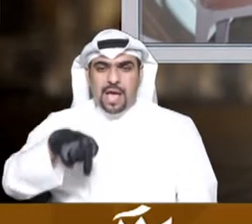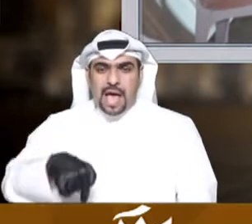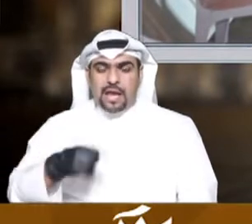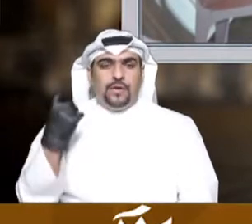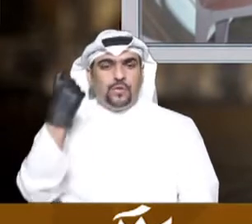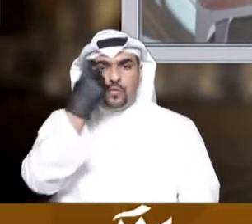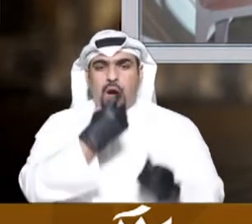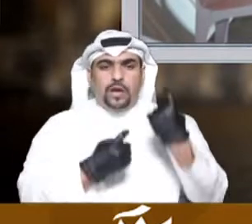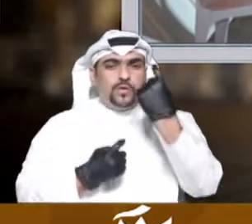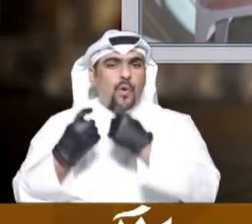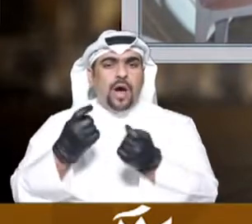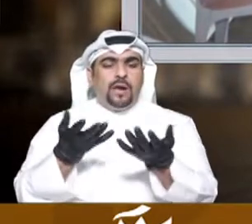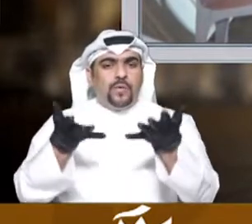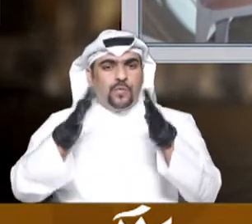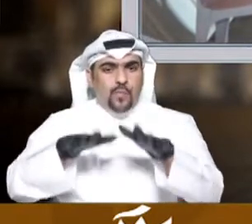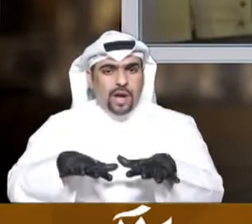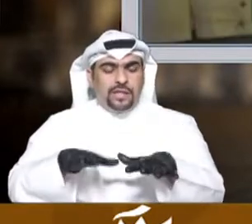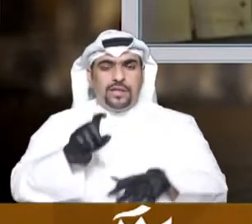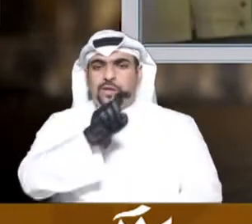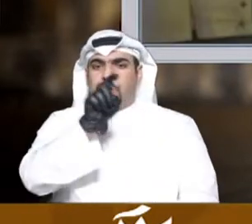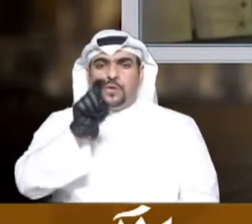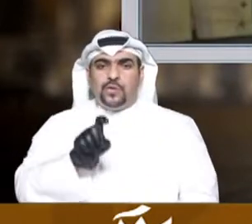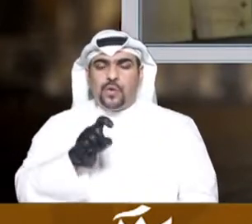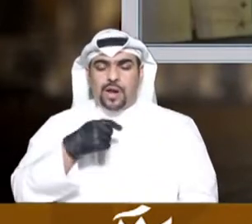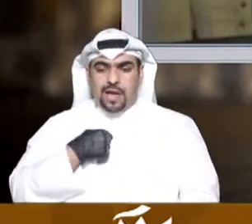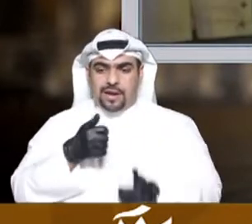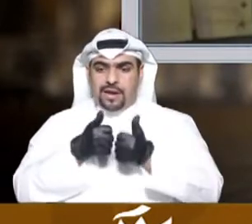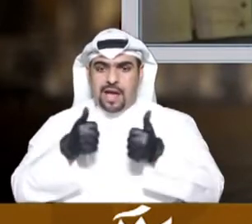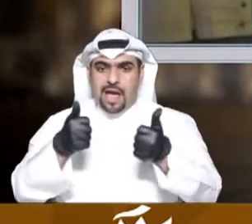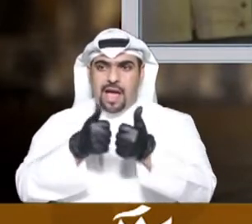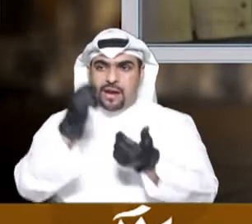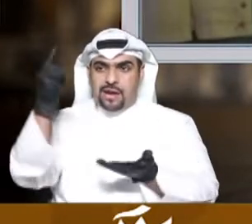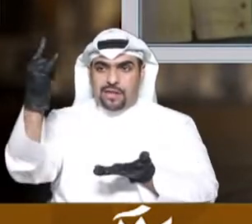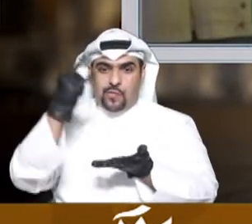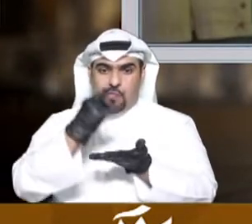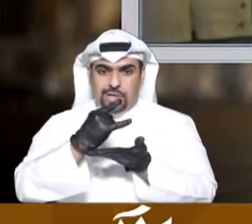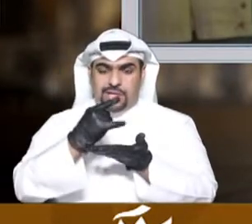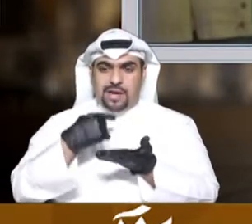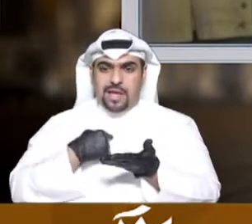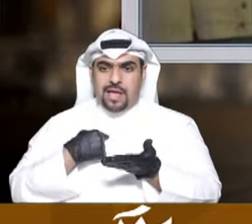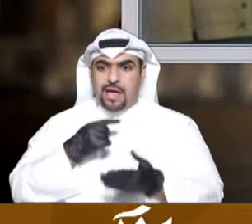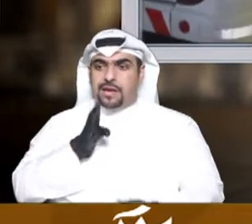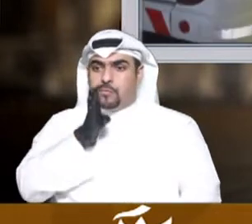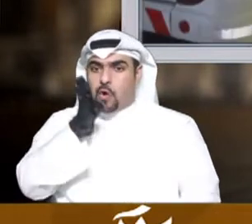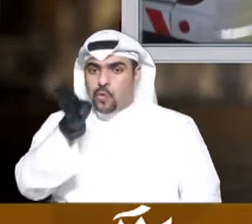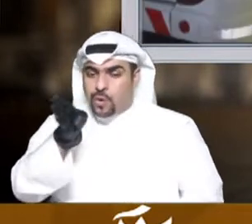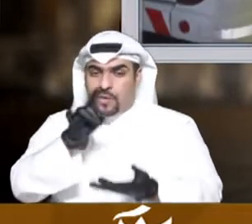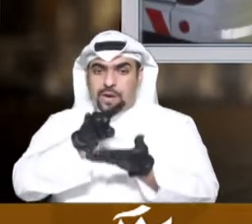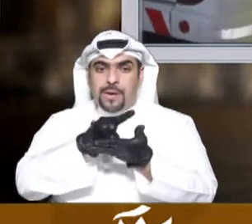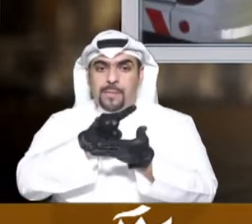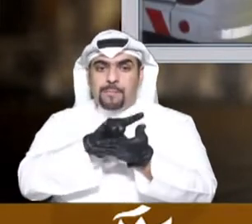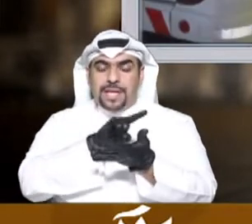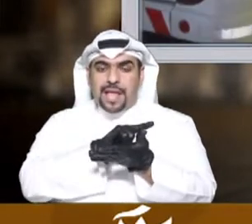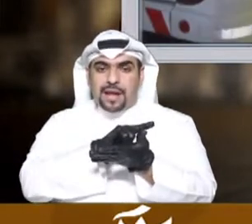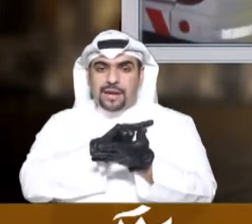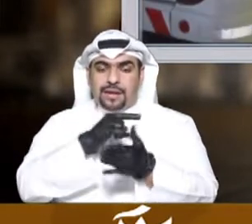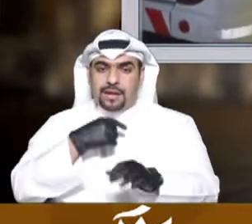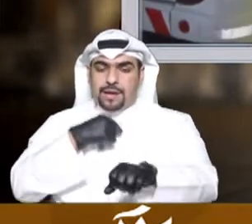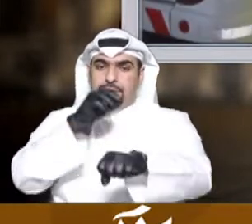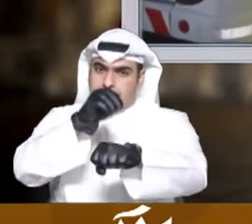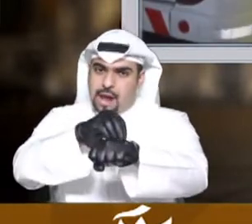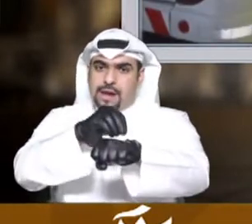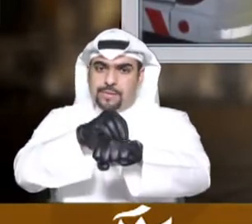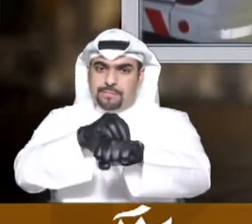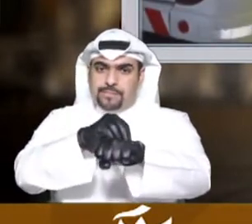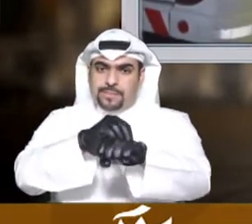يعني استقبل لي مثلا واصلني، فيمكن ناكد على الموضوع هذا انه يتم من خلال الابلكيشن الخاص اللي هو مال